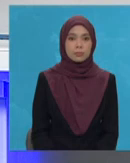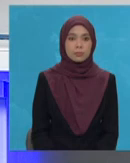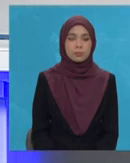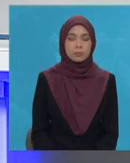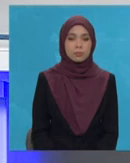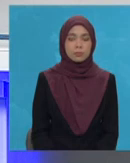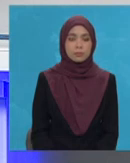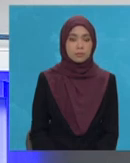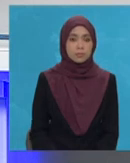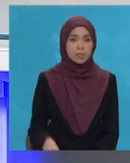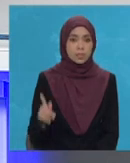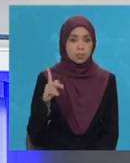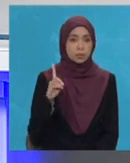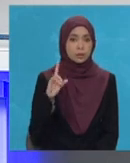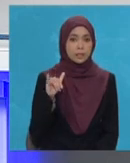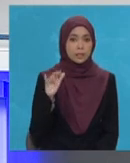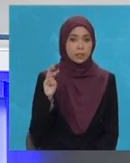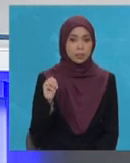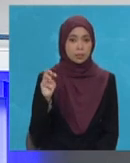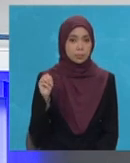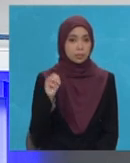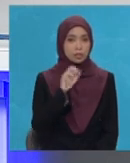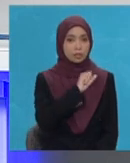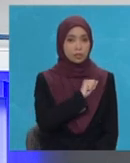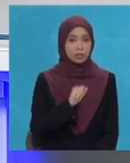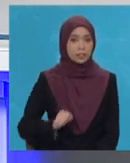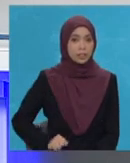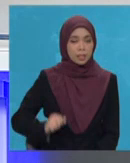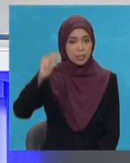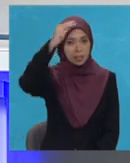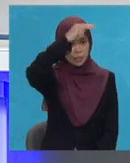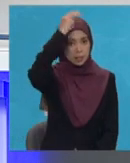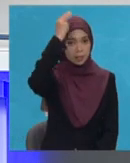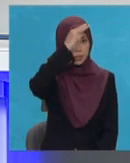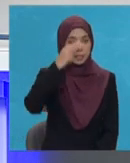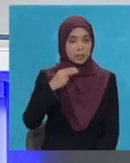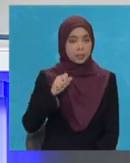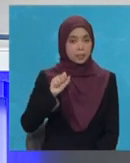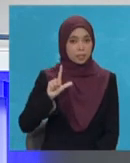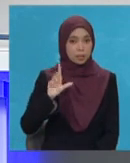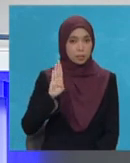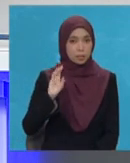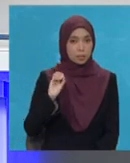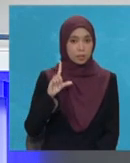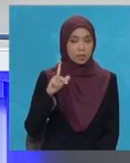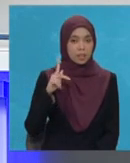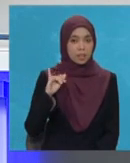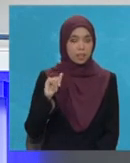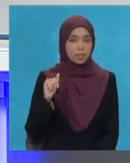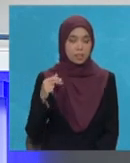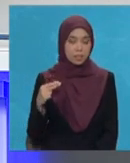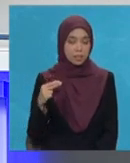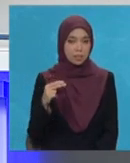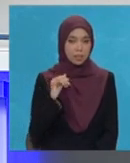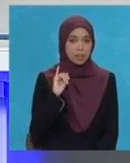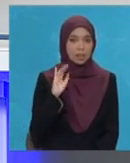ke bawah dulu yang maha Mulia Paduka Sri Baginda Sultan Haji Hasanah Bolkiah moyzard Ibni almarhum Sultan